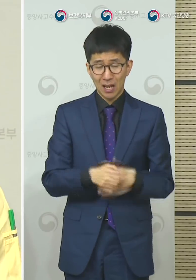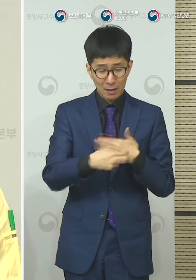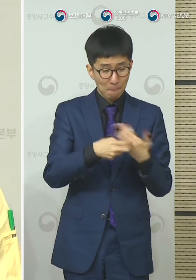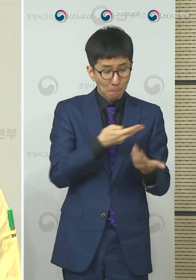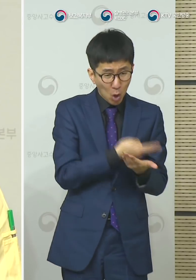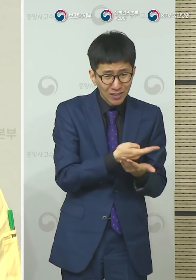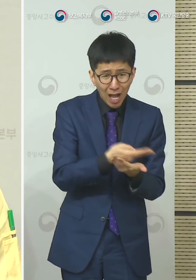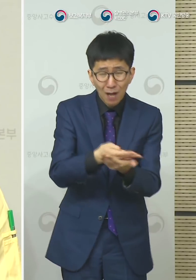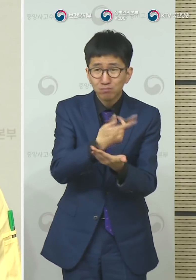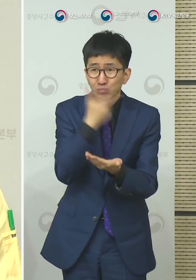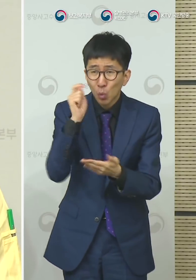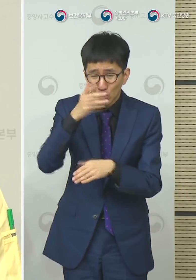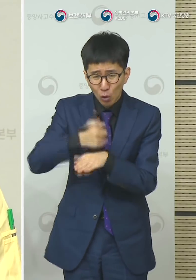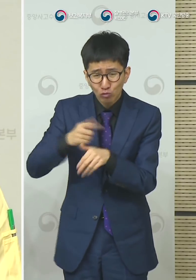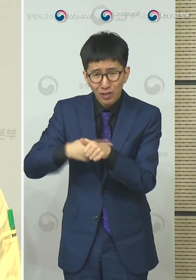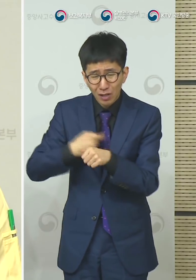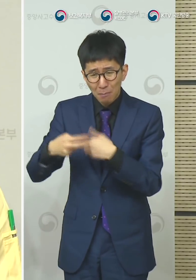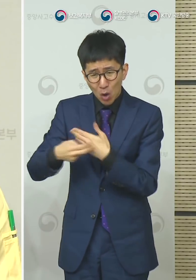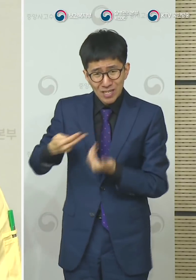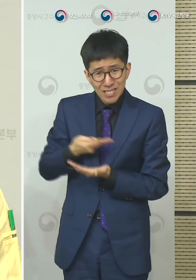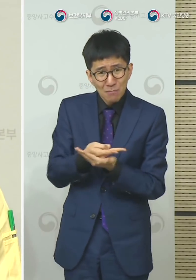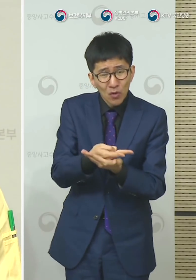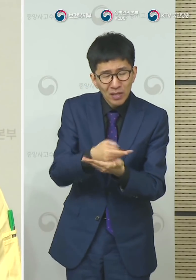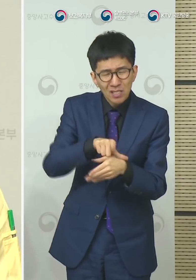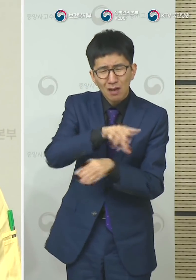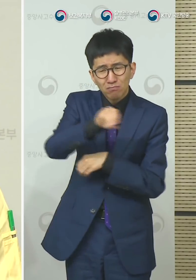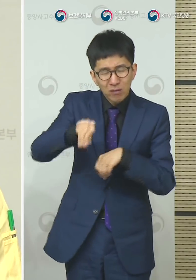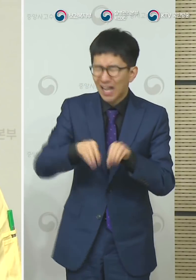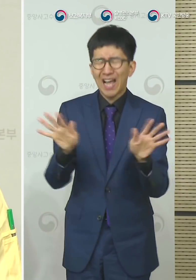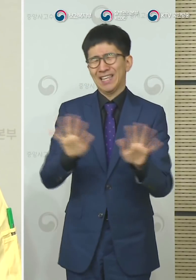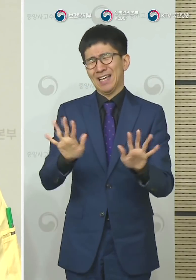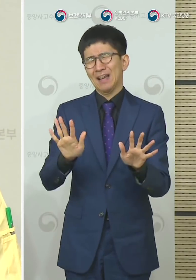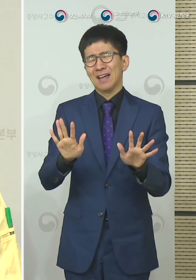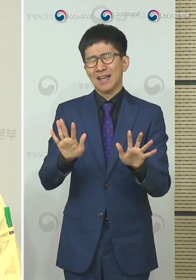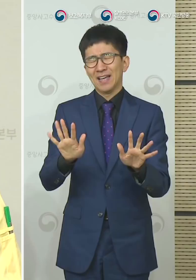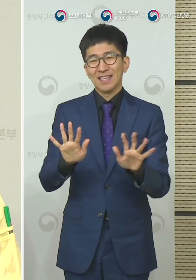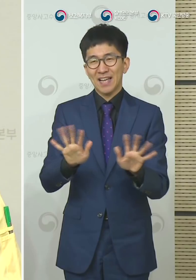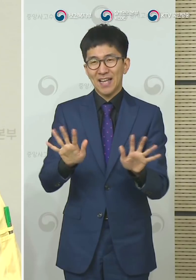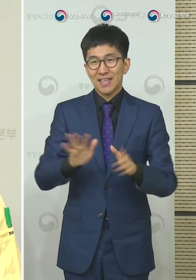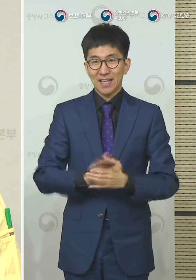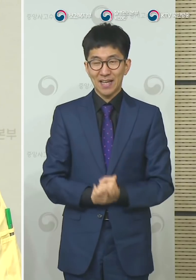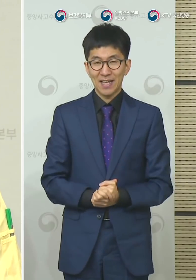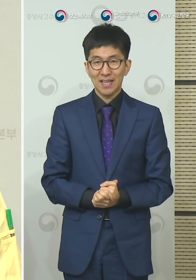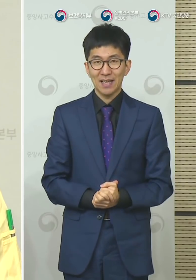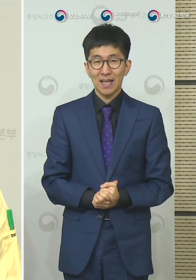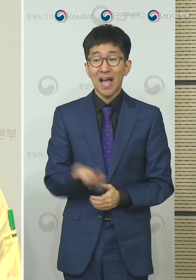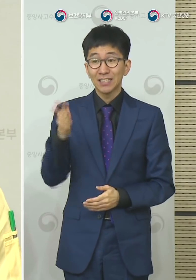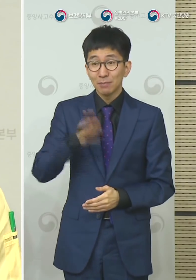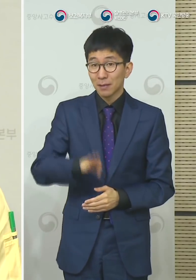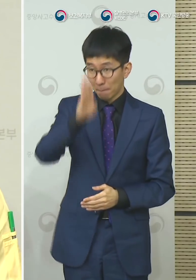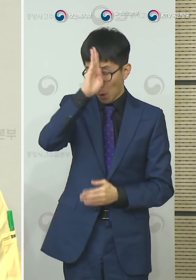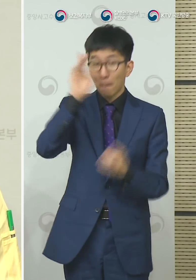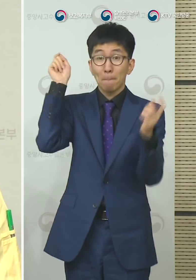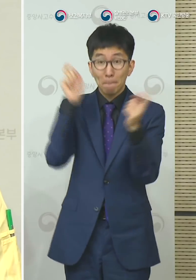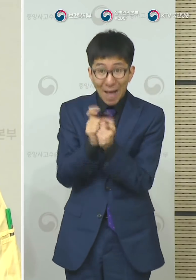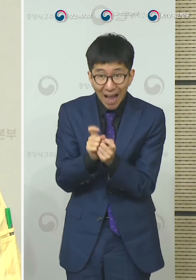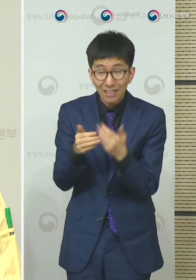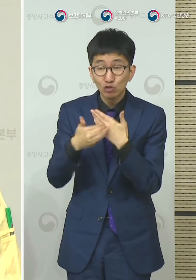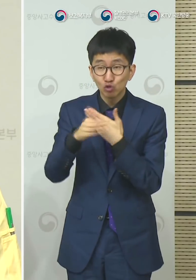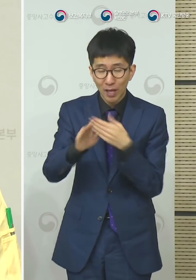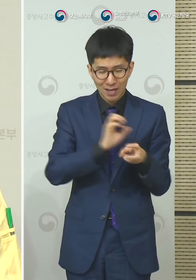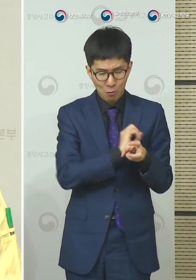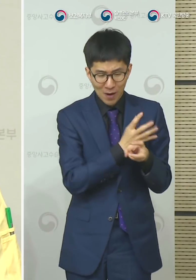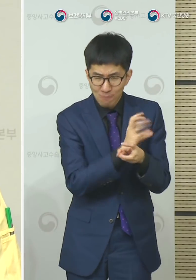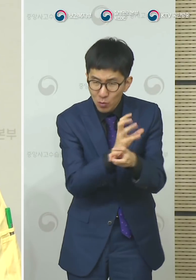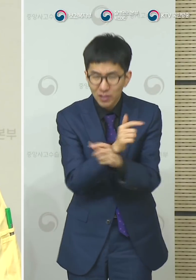인해서 입원이 지연되는 것은 최소화할 수 있다. 다만 그 확진 결과가 통보가 되고 이송 수단을